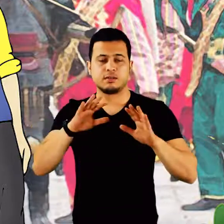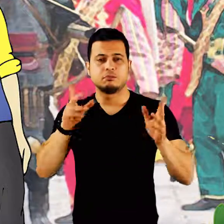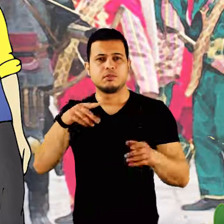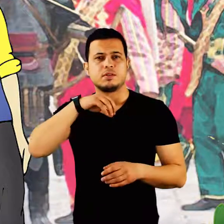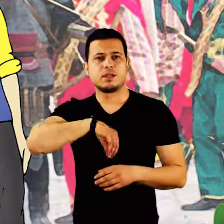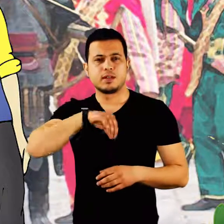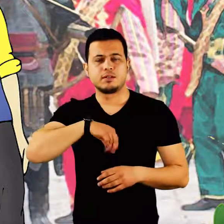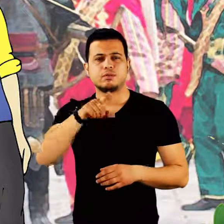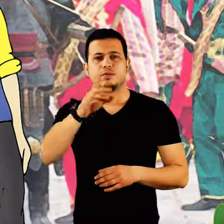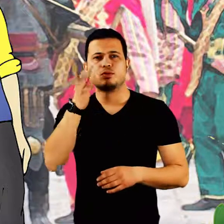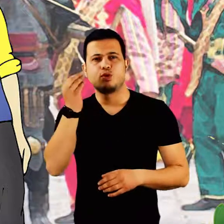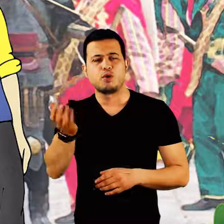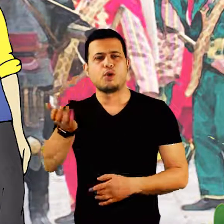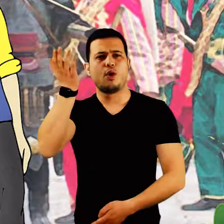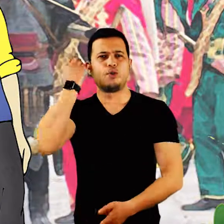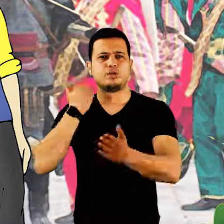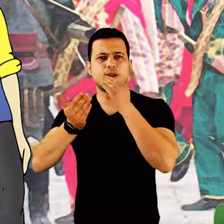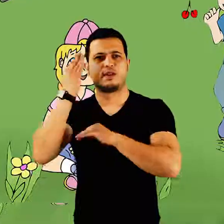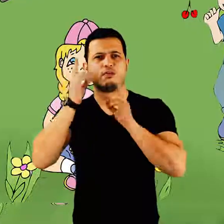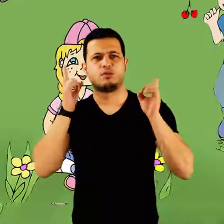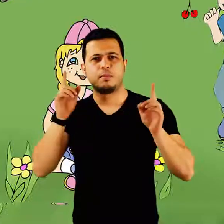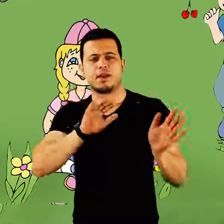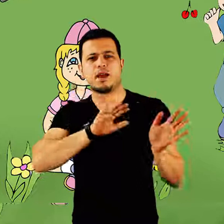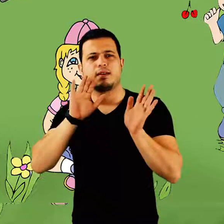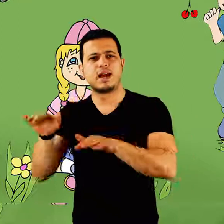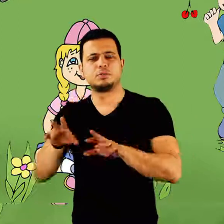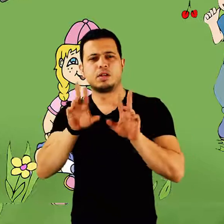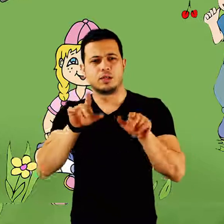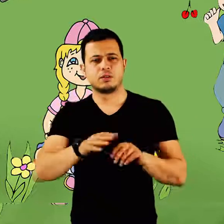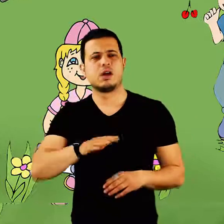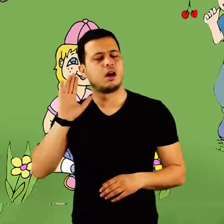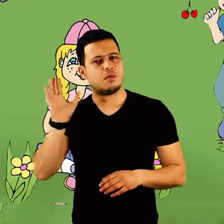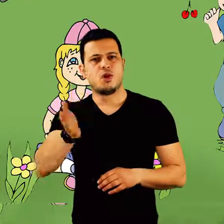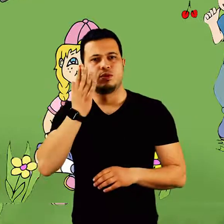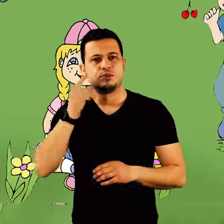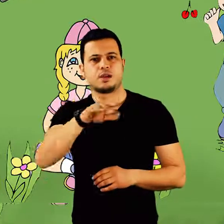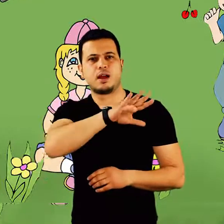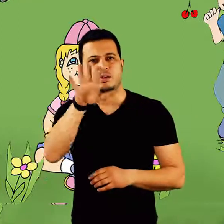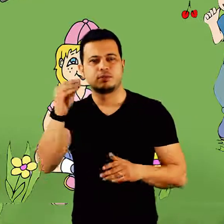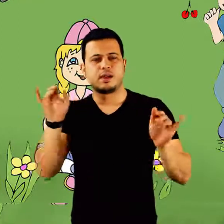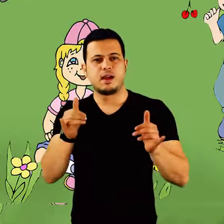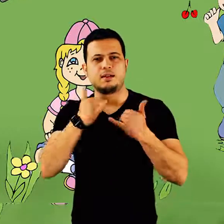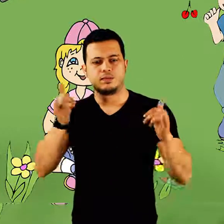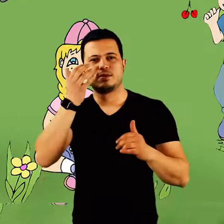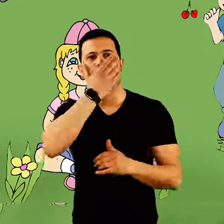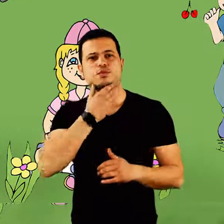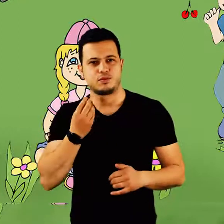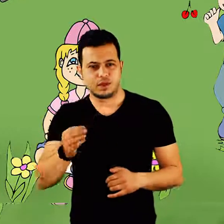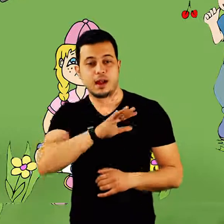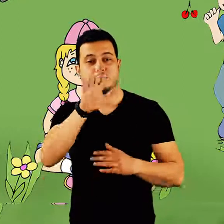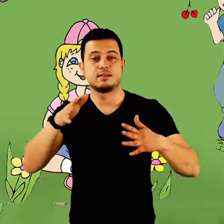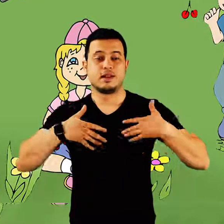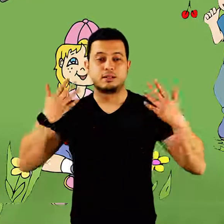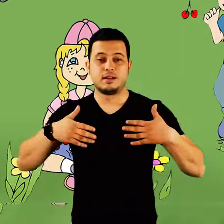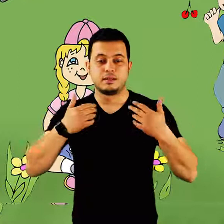Sanki bu kez çok çok öncelere gelmişlerdi. Ama olsun, herkes çok eğleniyordu ve çok